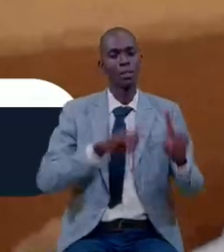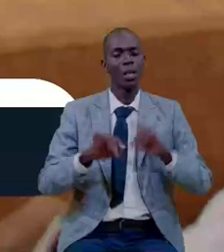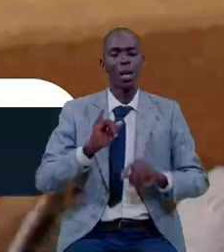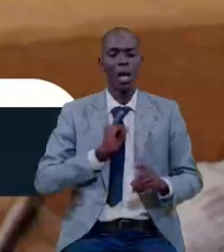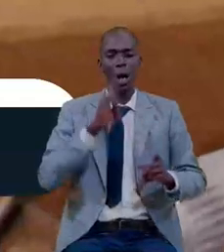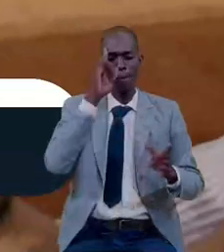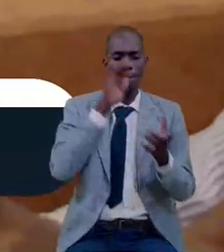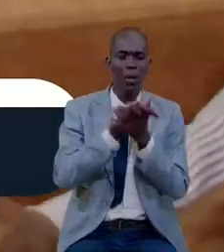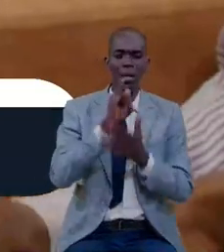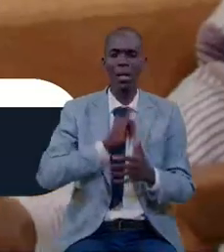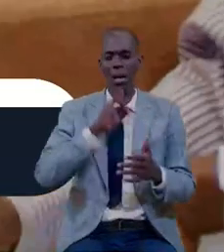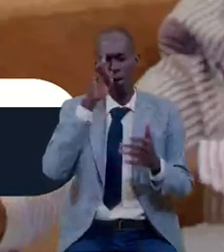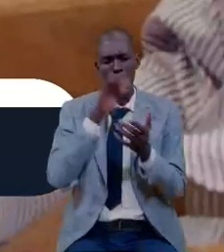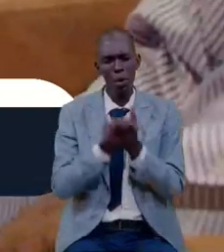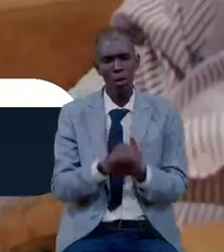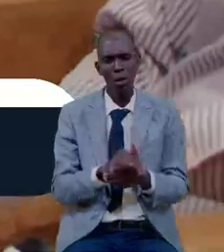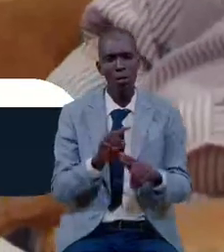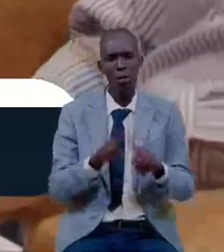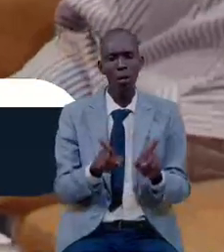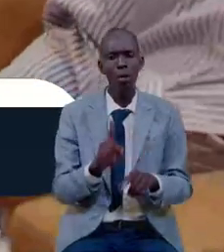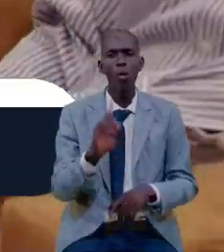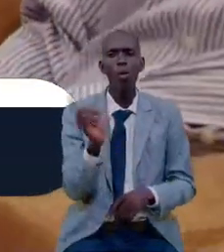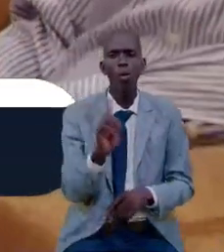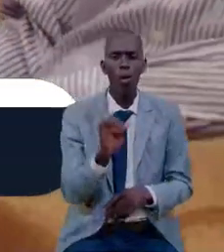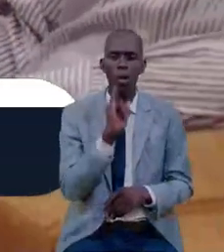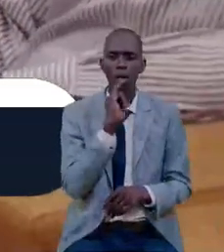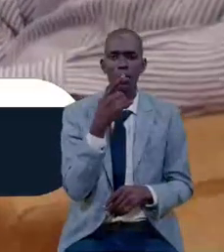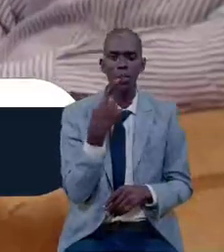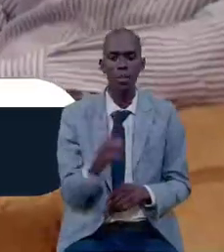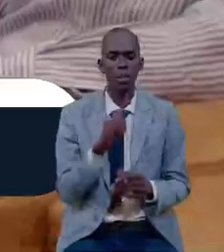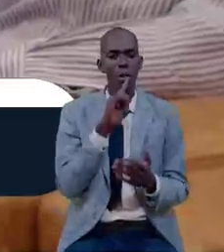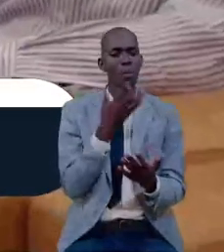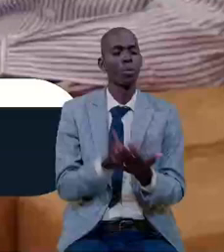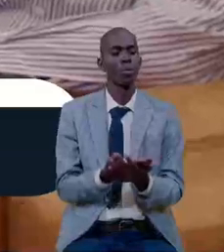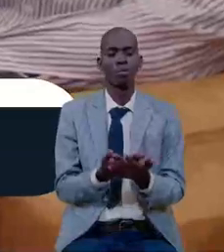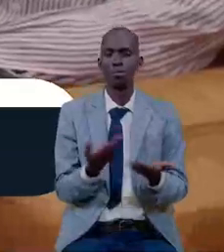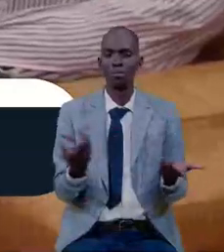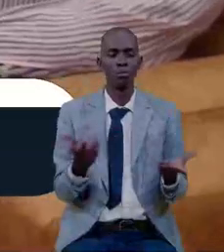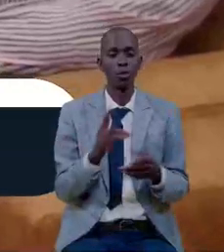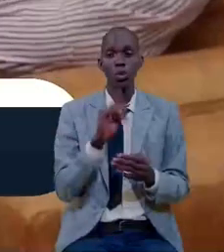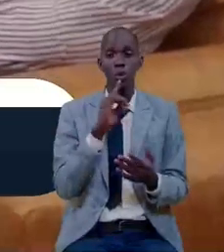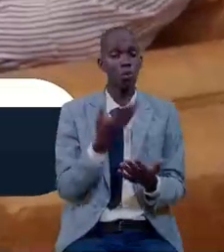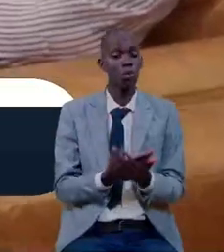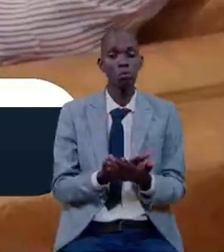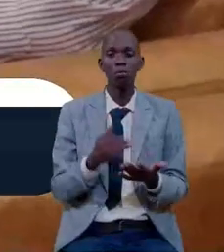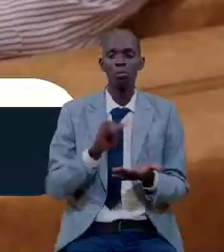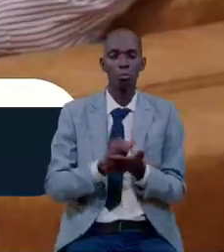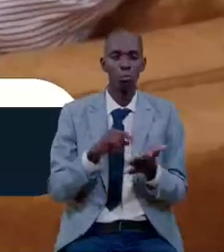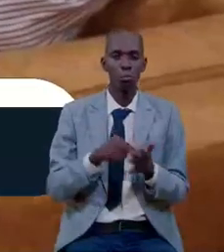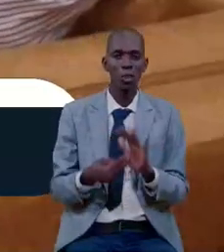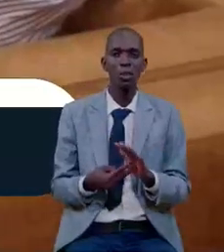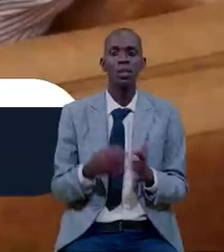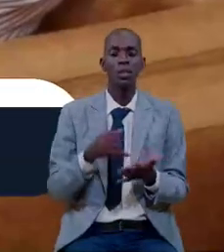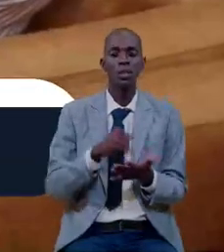je crois. Où est le fruit? Où est l'évidence? La mort d'une foi vide sans